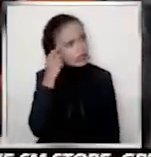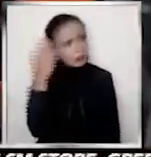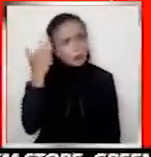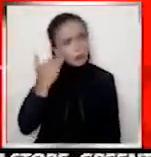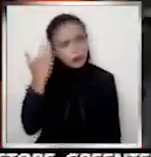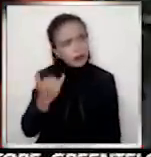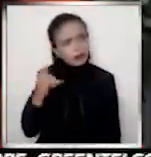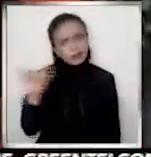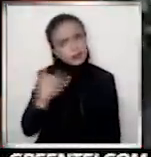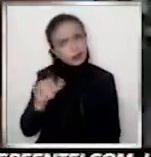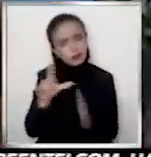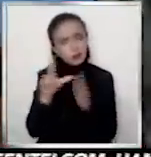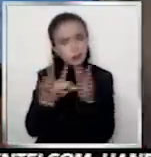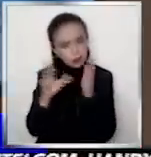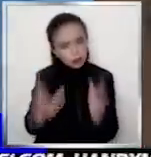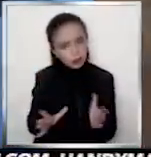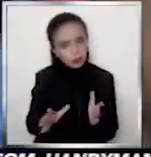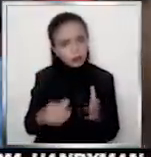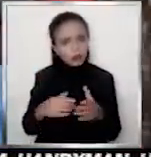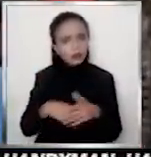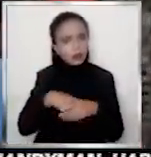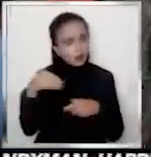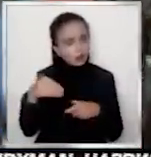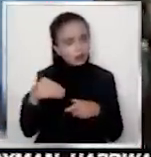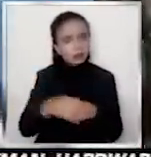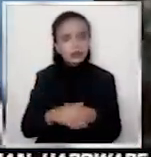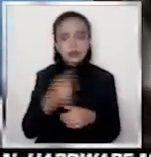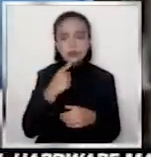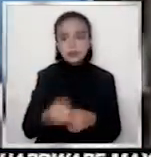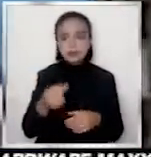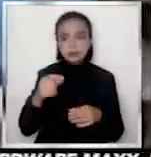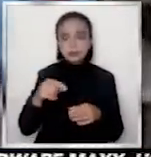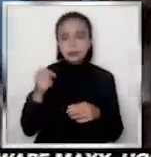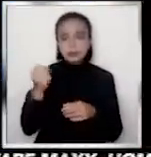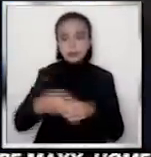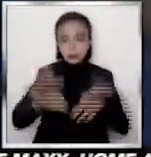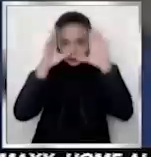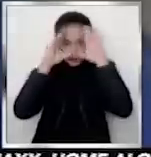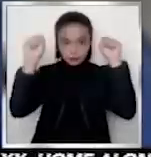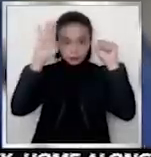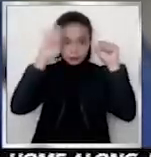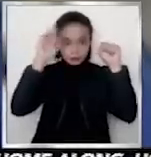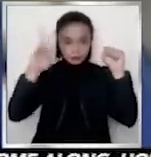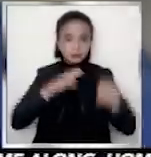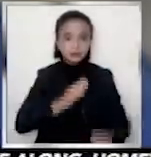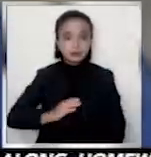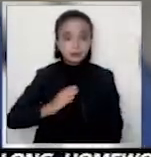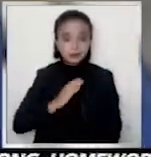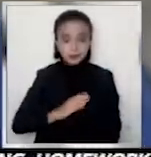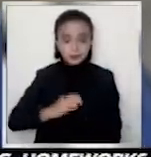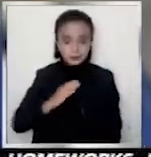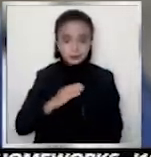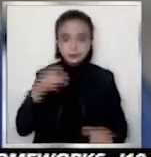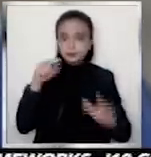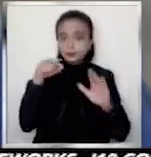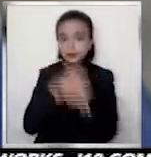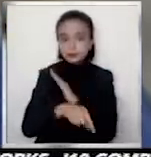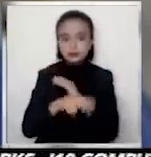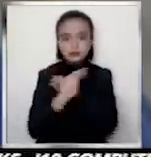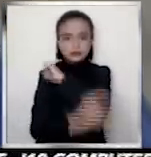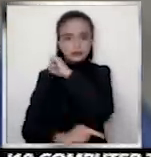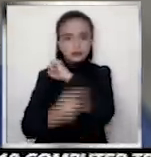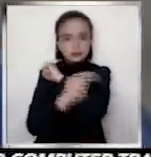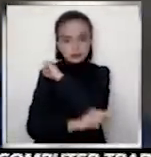lawyer? Alinsunod sa utos ng Pangulo nang makiramay siya sa mga naulila ng pinaslang na si Negros Oriental